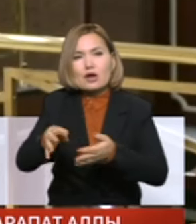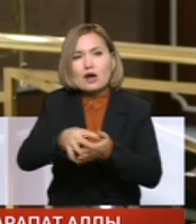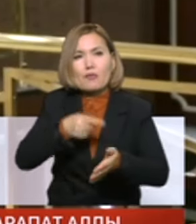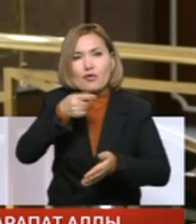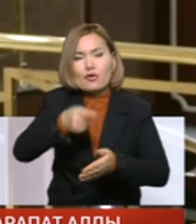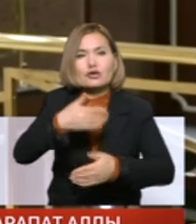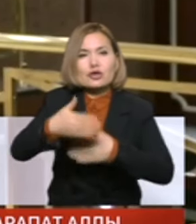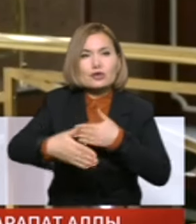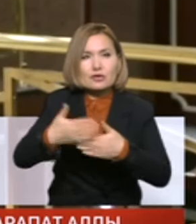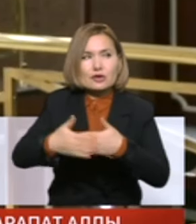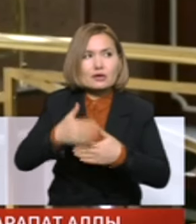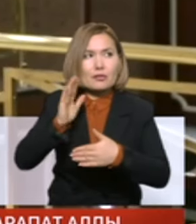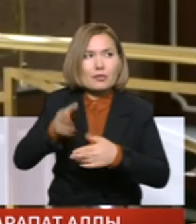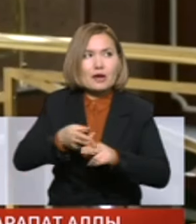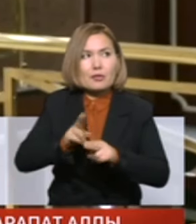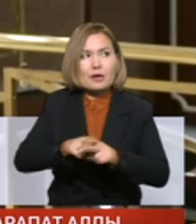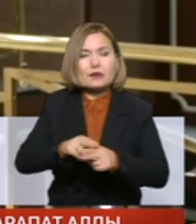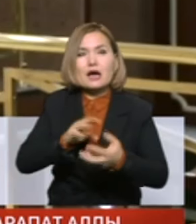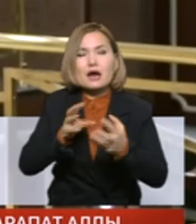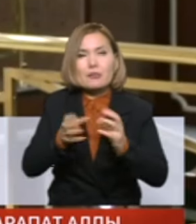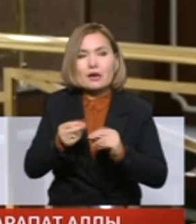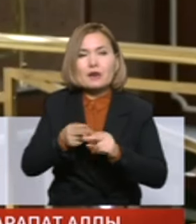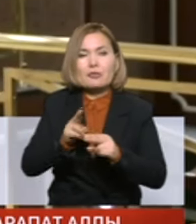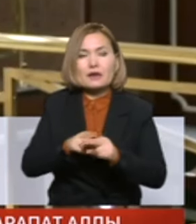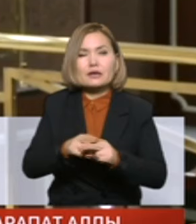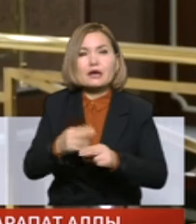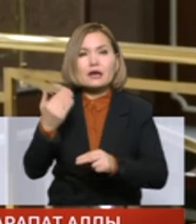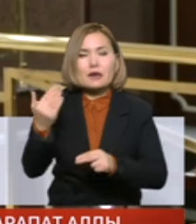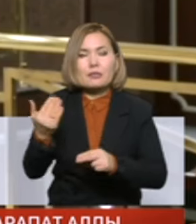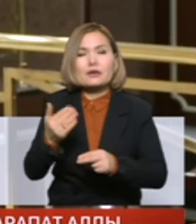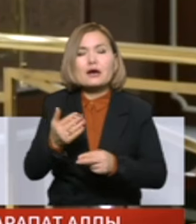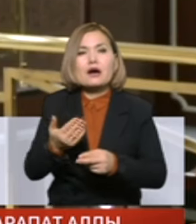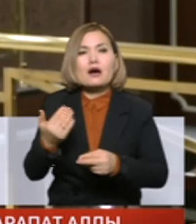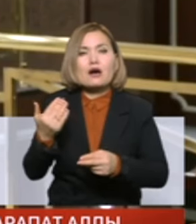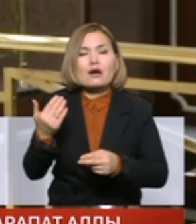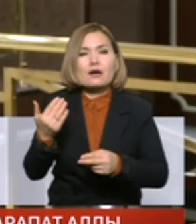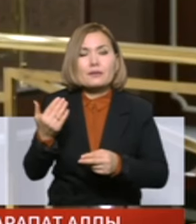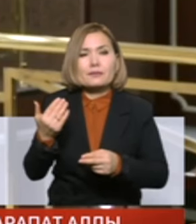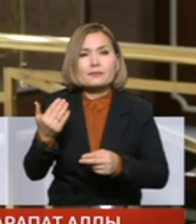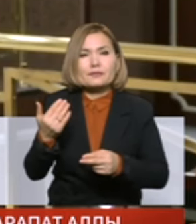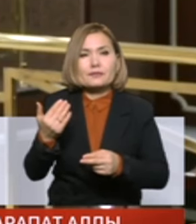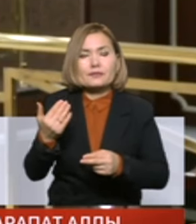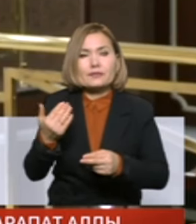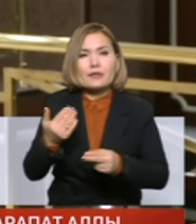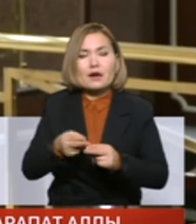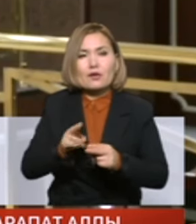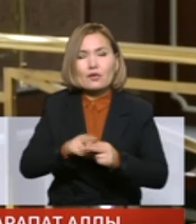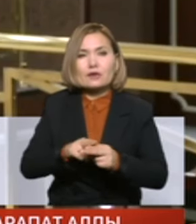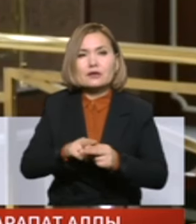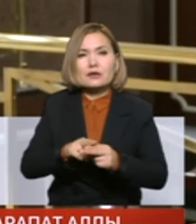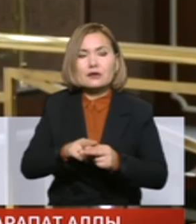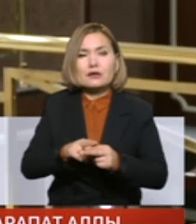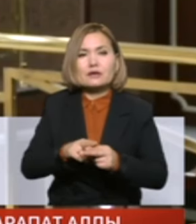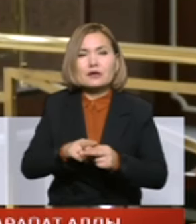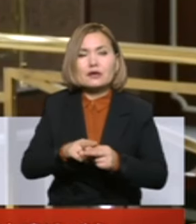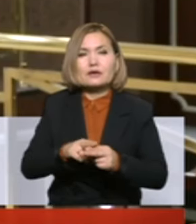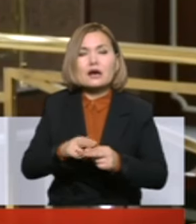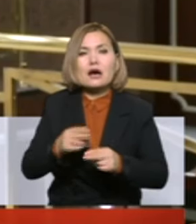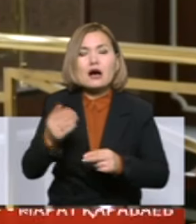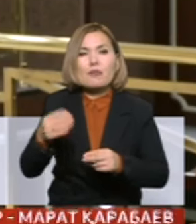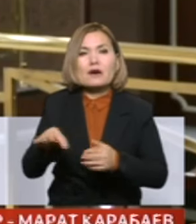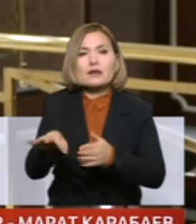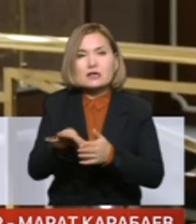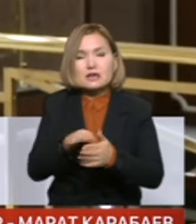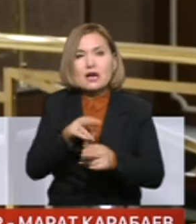сот шығаратын болды. Екіншіден, жәбірленушінің ешқандай өтінішін, яғни арызын күтпей-ақ